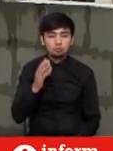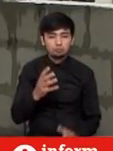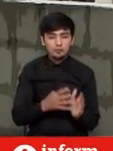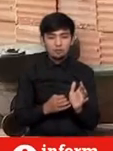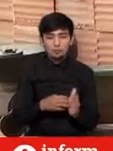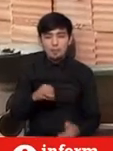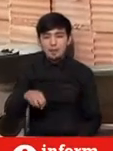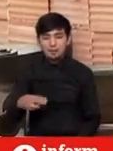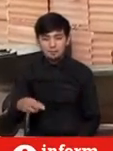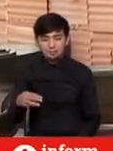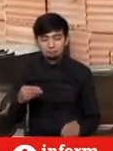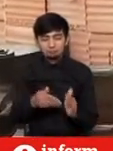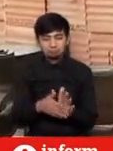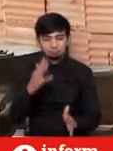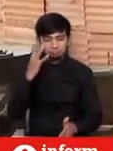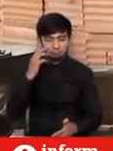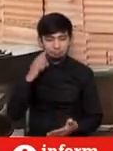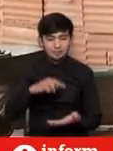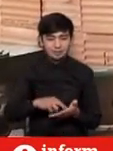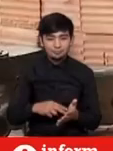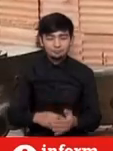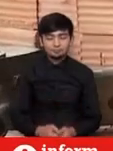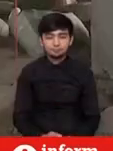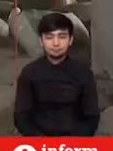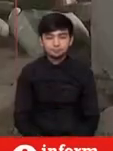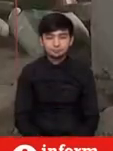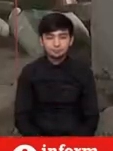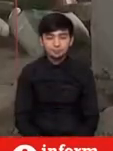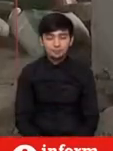году Анастасия Новикова Давран абдиев Абзал турабеков информбюро